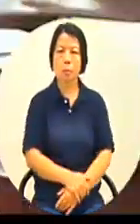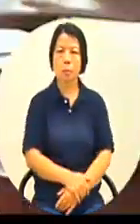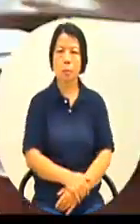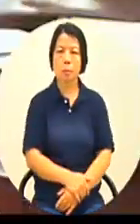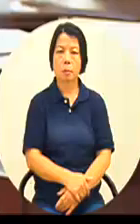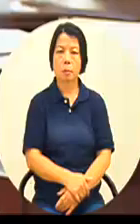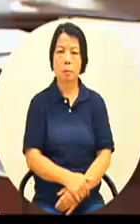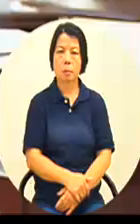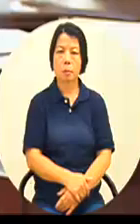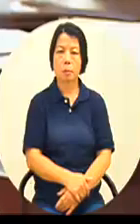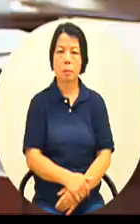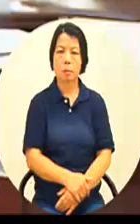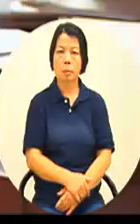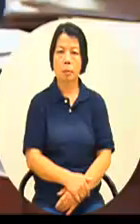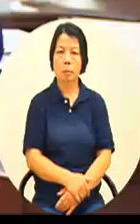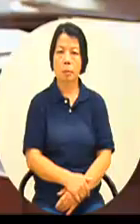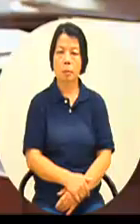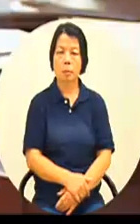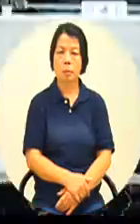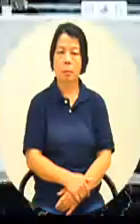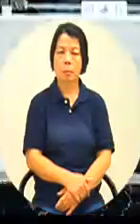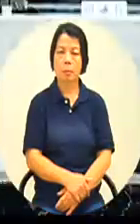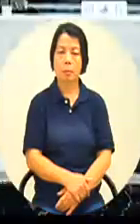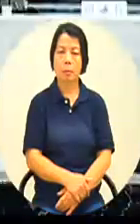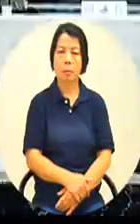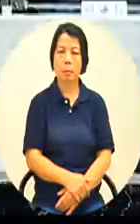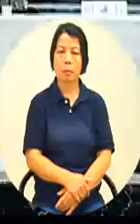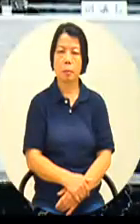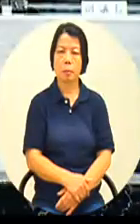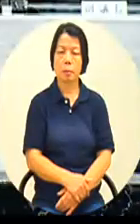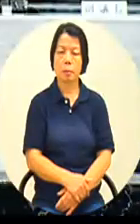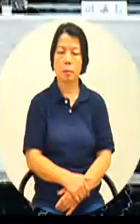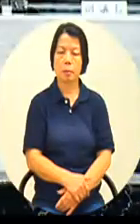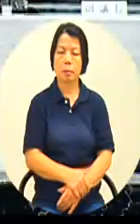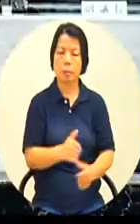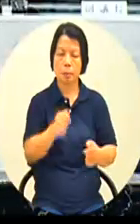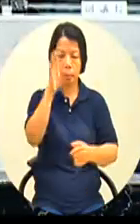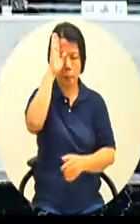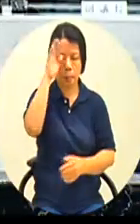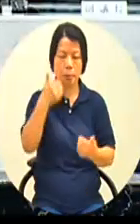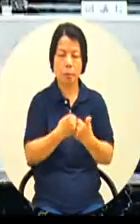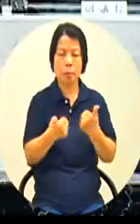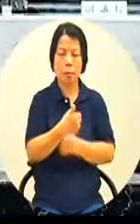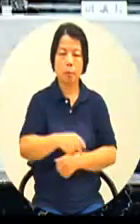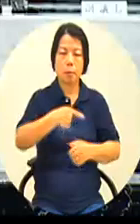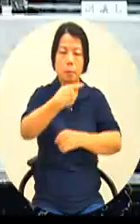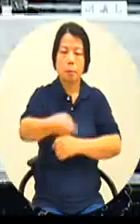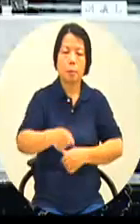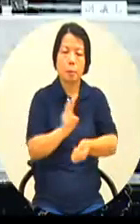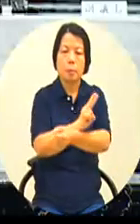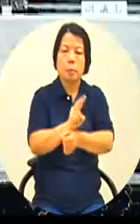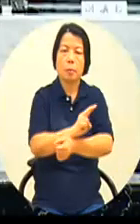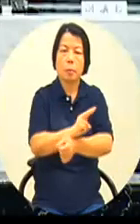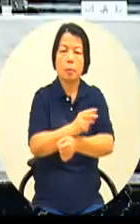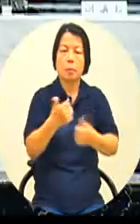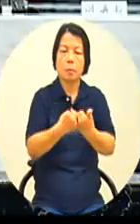好，谢谢。 好，谢谢我们苏议员哈。接下来是林武忠林议员，